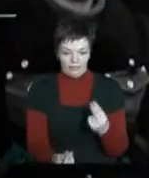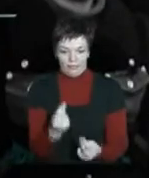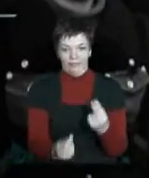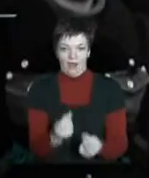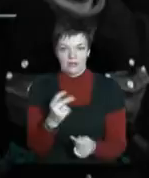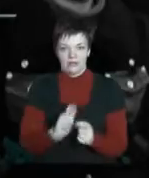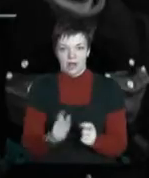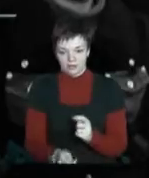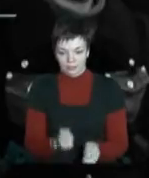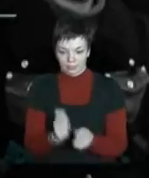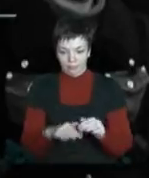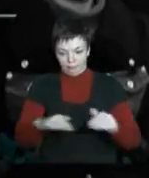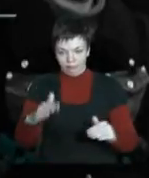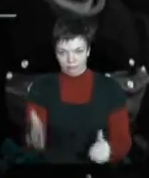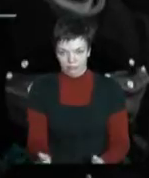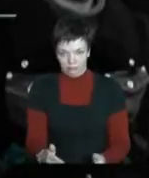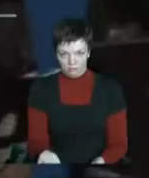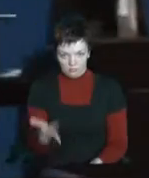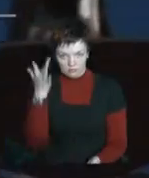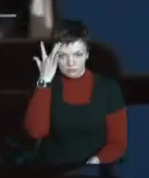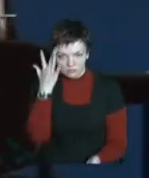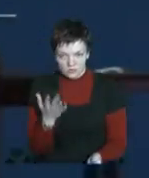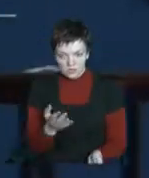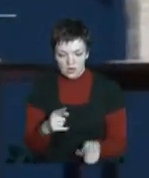Так пресекались попытки подмены протоколов.